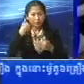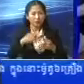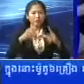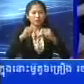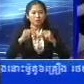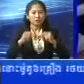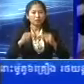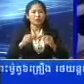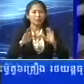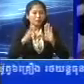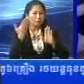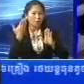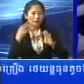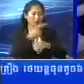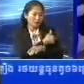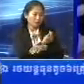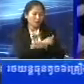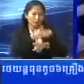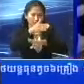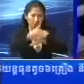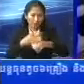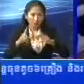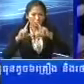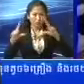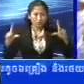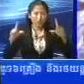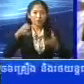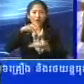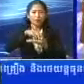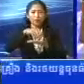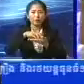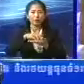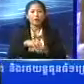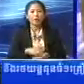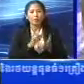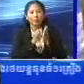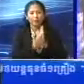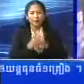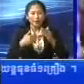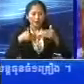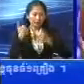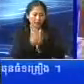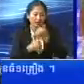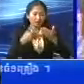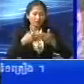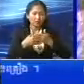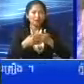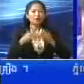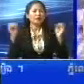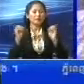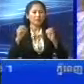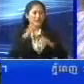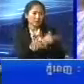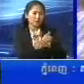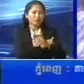នមានបំណងបើកមន្ទីរពេទ្យវះកាត់ខួរក្បាលដ៏ធំមួយនៅក្នុងរាជធានីភ្នំពេញក្នុងគណៈដែលប្រទេសជិតខាងមិនទាន់មានមន្ទីរពេទ្យបែបទំ